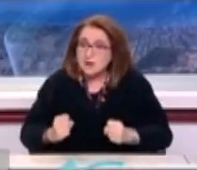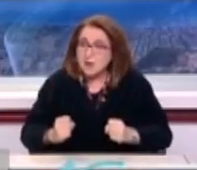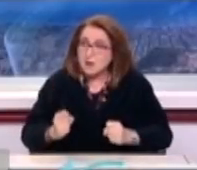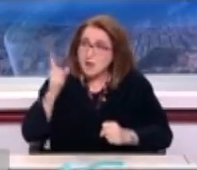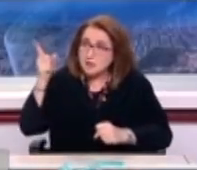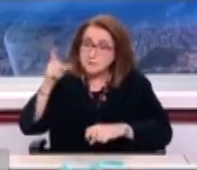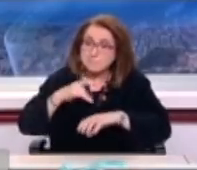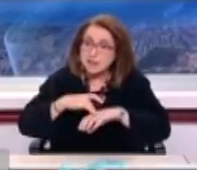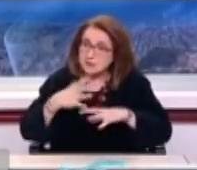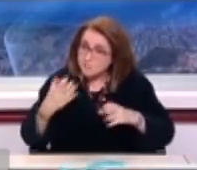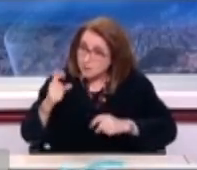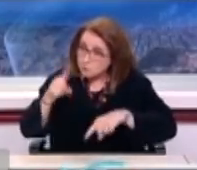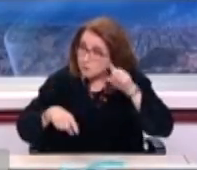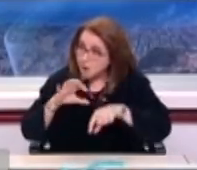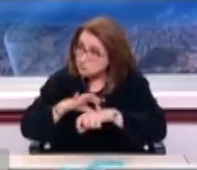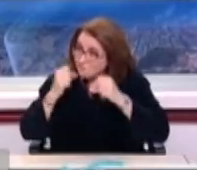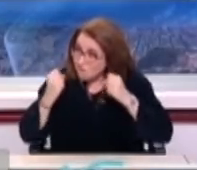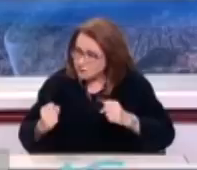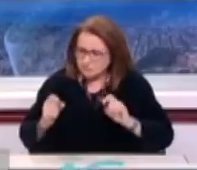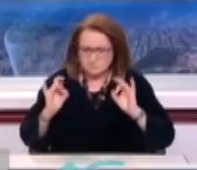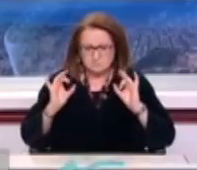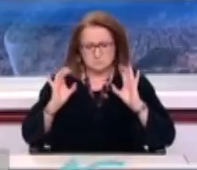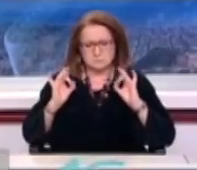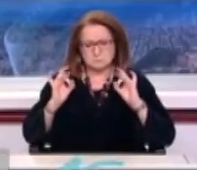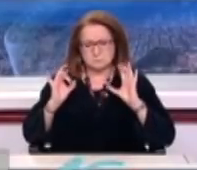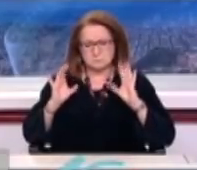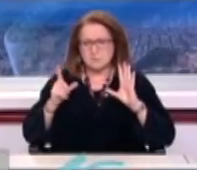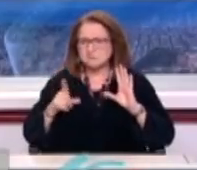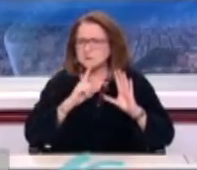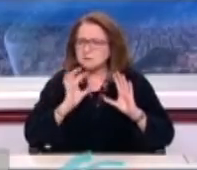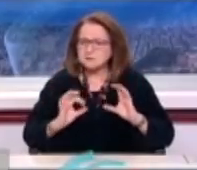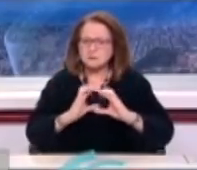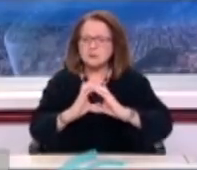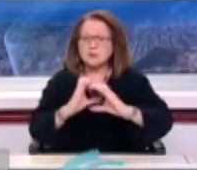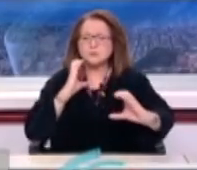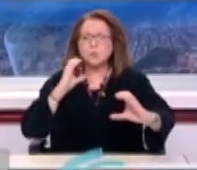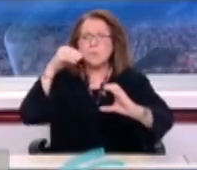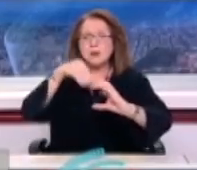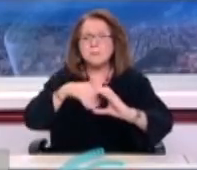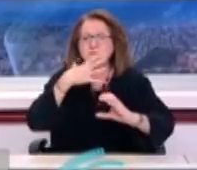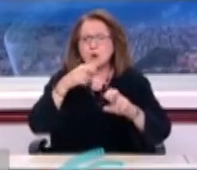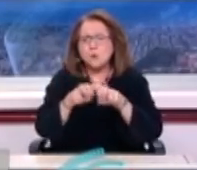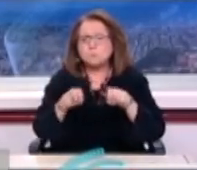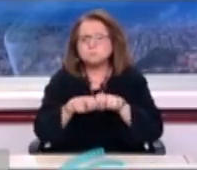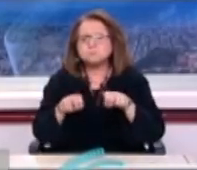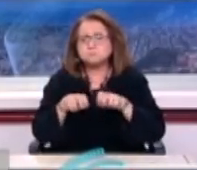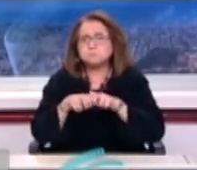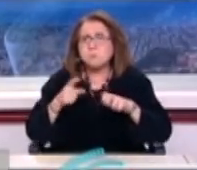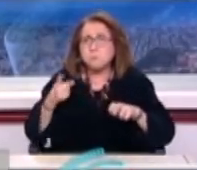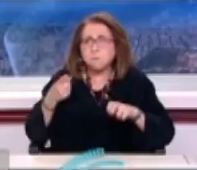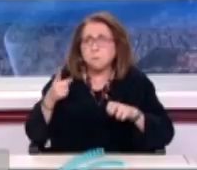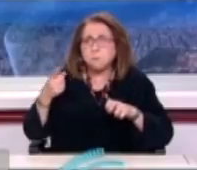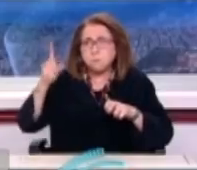νοσοκομείο των Πατρών? Όχι, είναι άνθρωποι από την ίδια ομάδα, την εκδρομική ομάδα που είχαν στενό συγχρονισμό, που είναι μέσα στο ίδιο γκρουπ εκδρομέων.